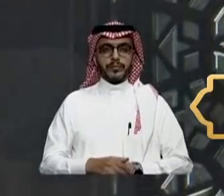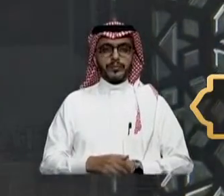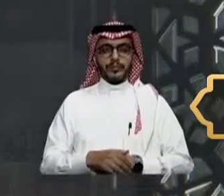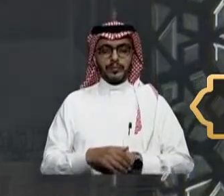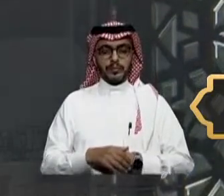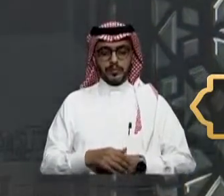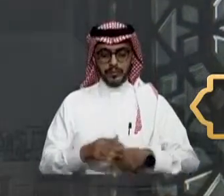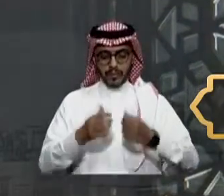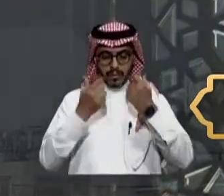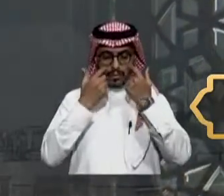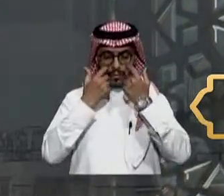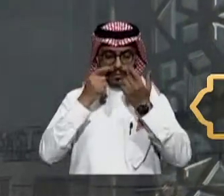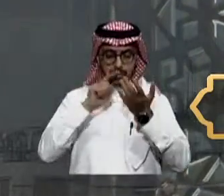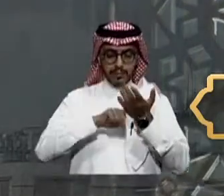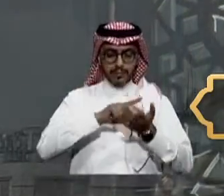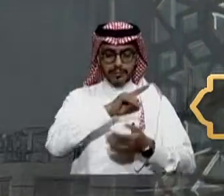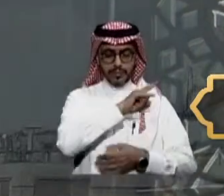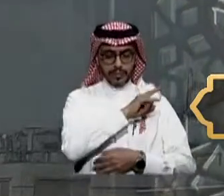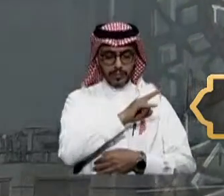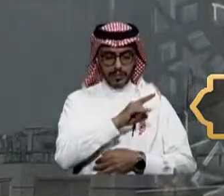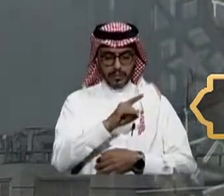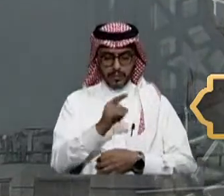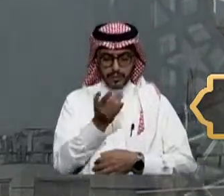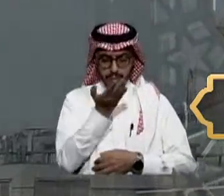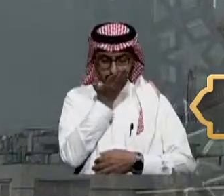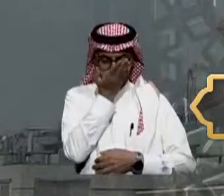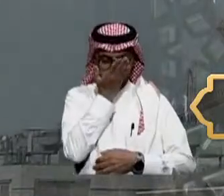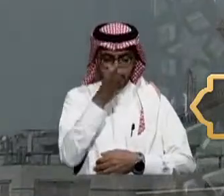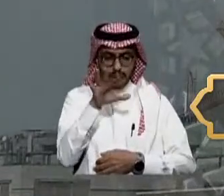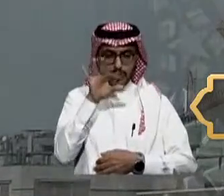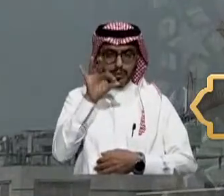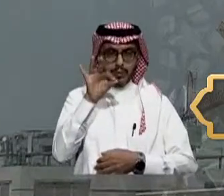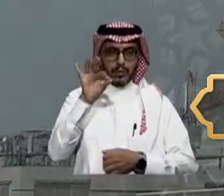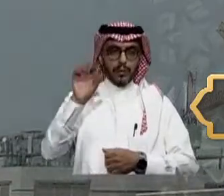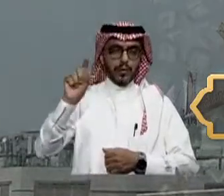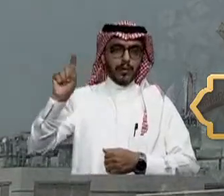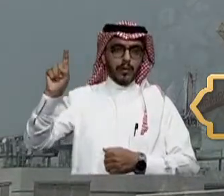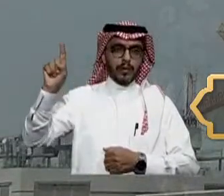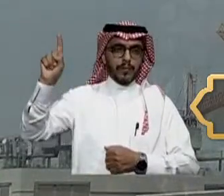اكبر اشهد ان لا اله الا